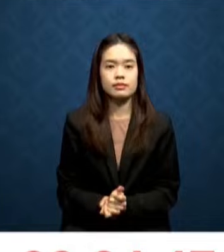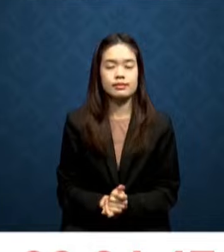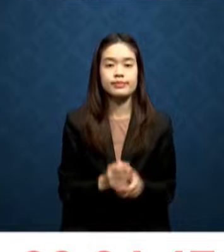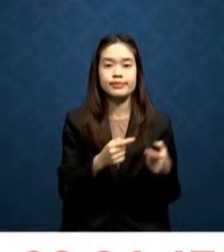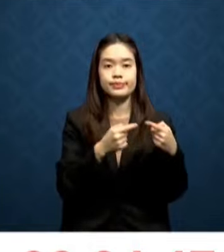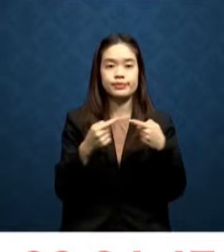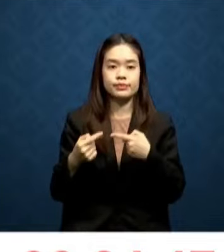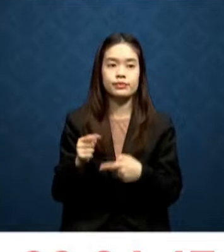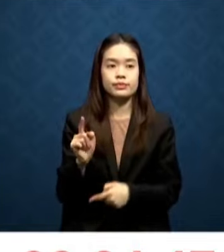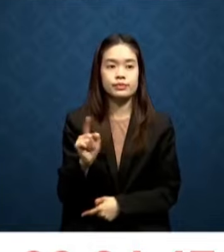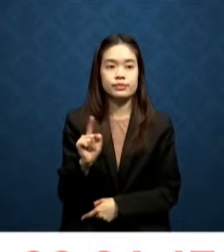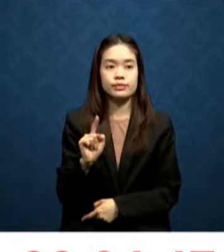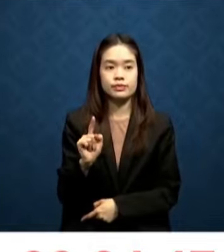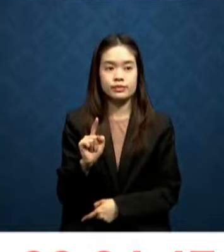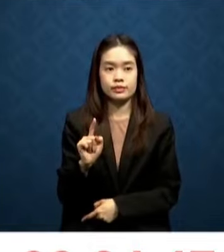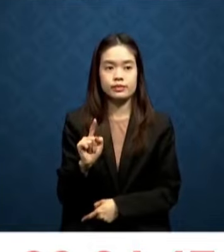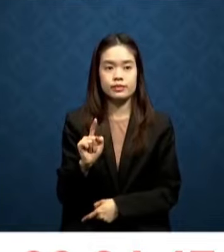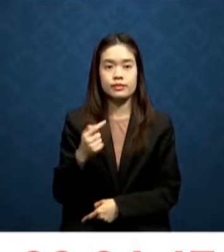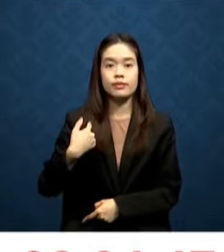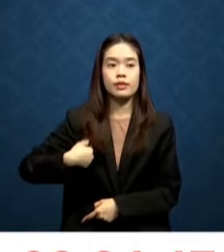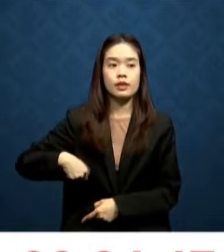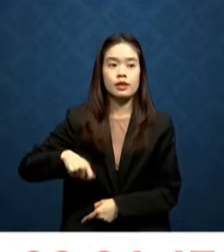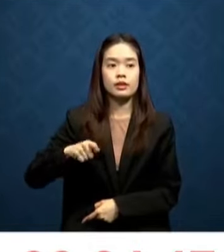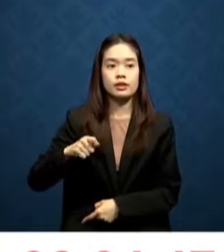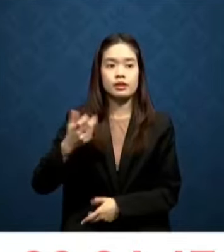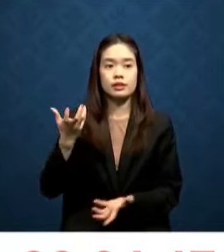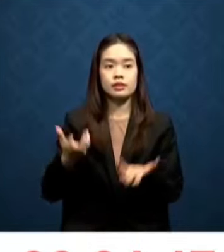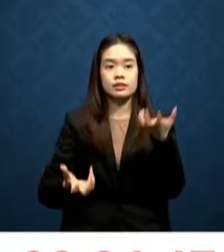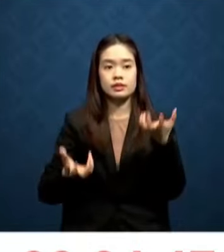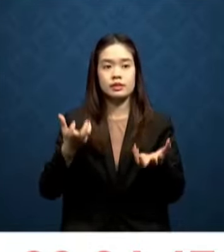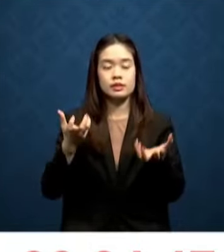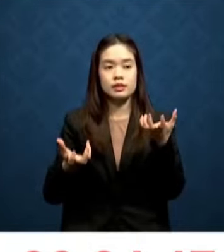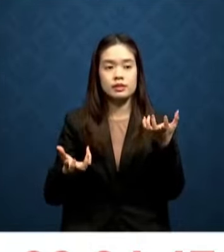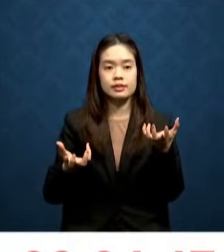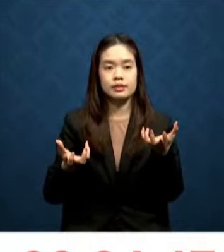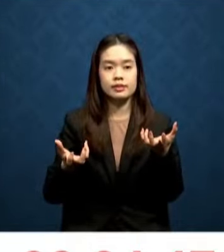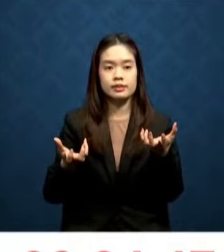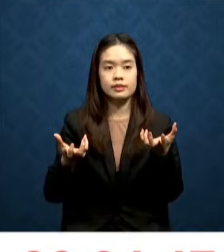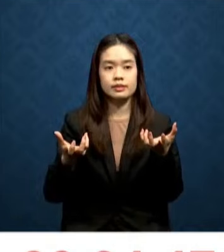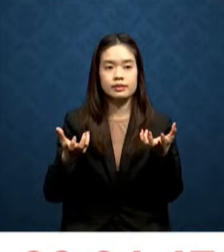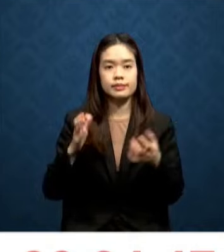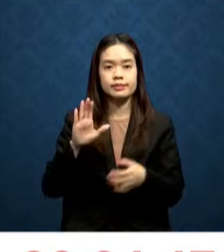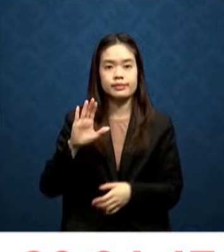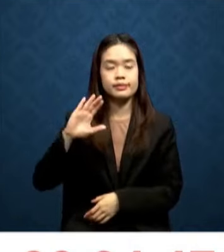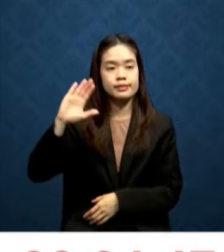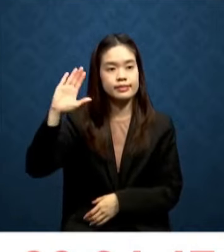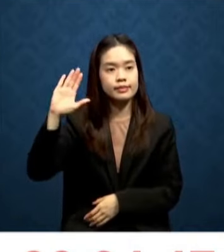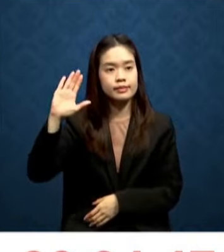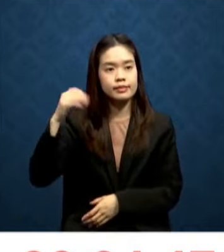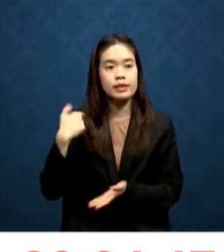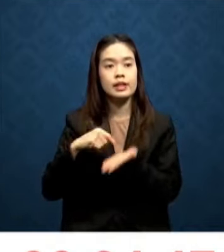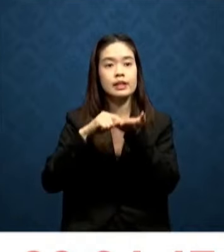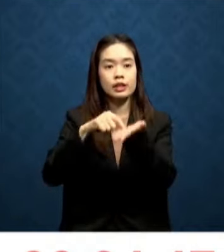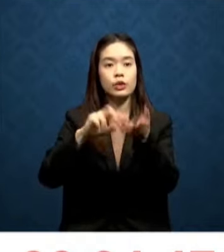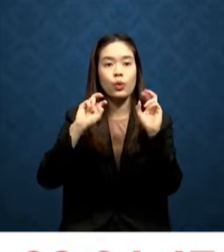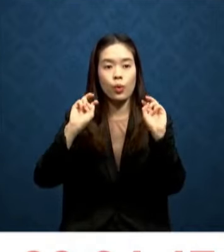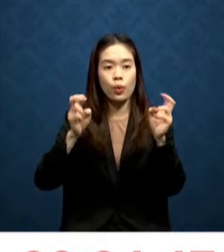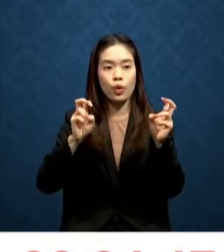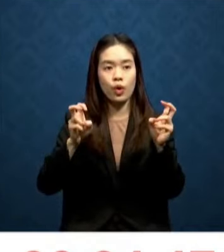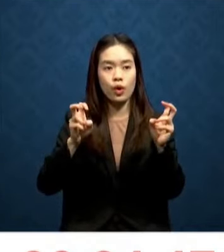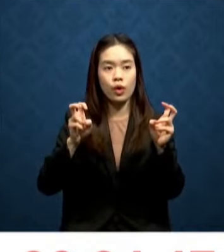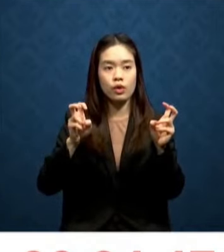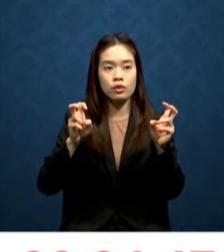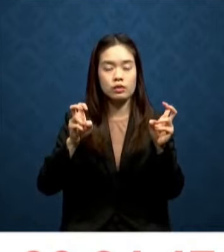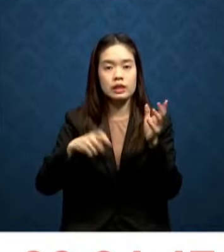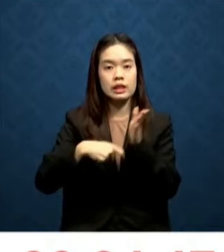จากการที่มีตุลาการศาลรัฐธรรมนูญท่านหนึ่งได้อภิปรายในที่สาธารณะ ท่านอาจารย์ครับขอเป็นเรื่องยัตติก่อนครับก่อนที่จะอภิปรายเห